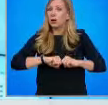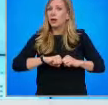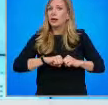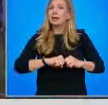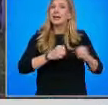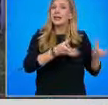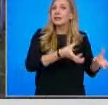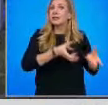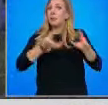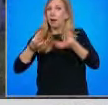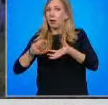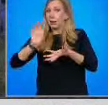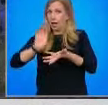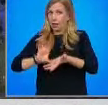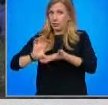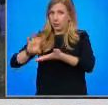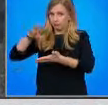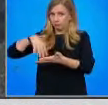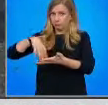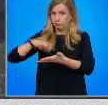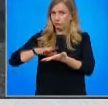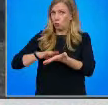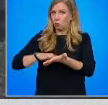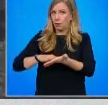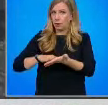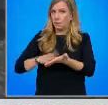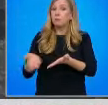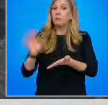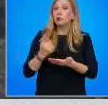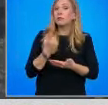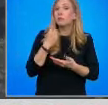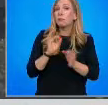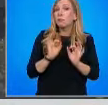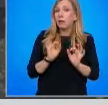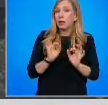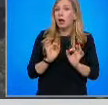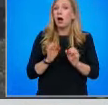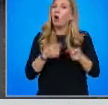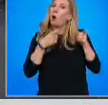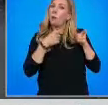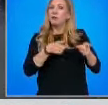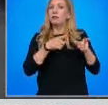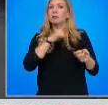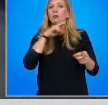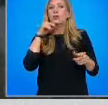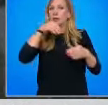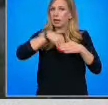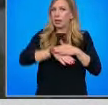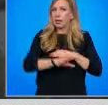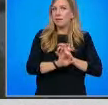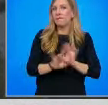изнася данни по този повод, каквито и да било данни. После в един момент се обвинява МВР, че прикрива информация по